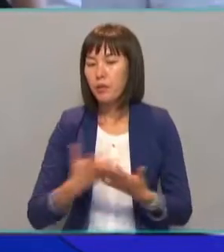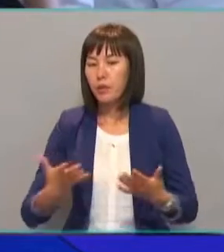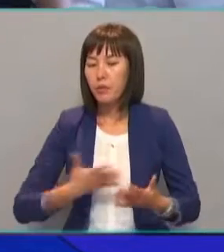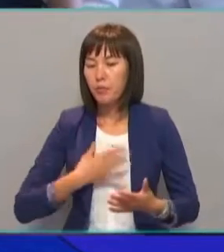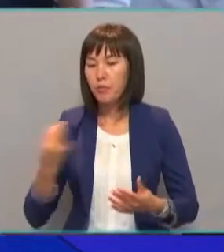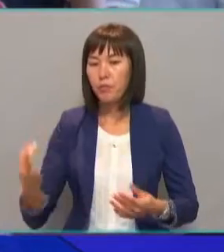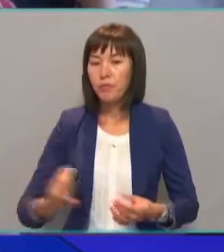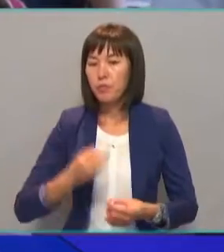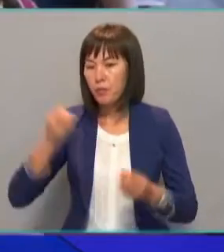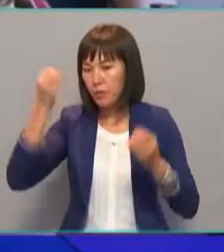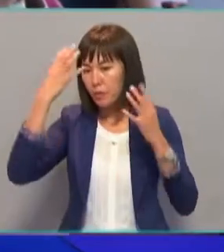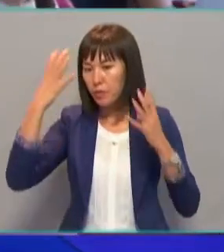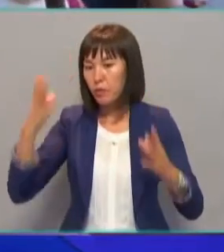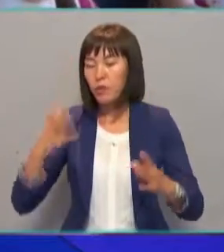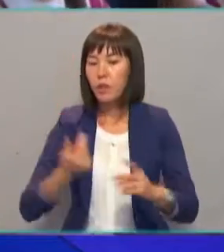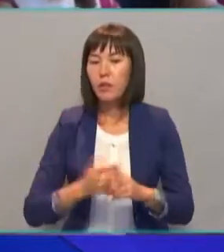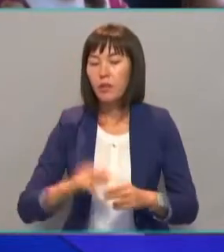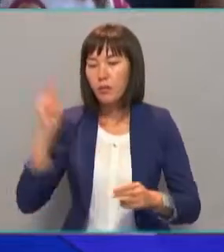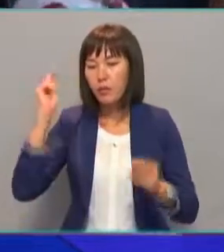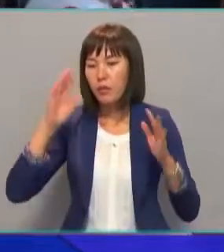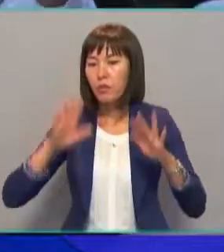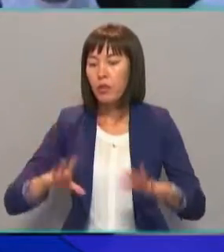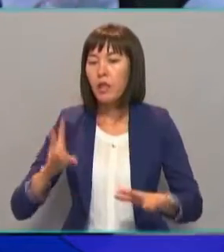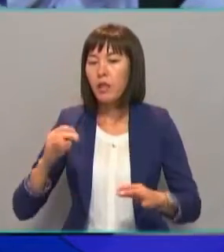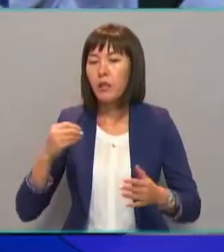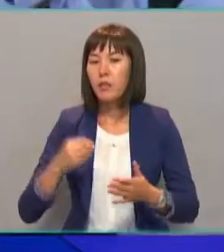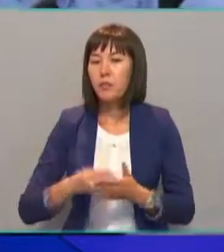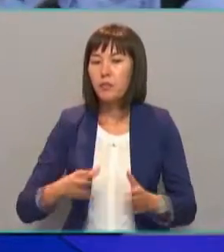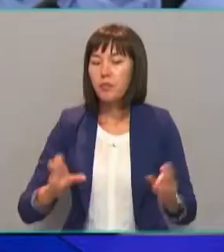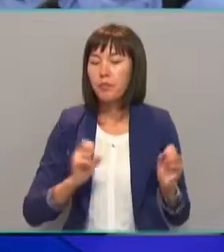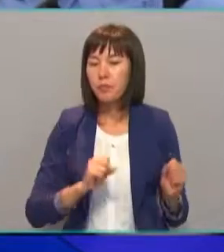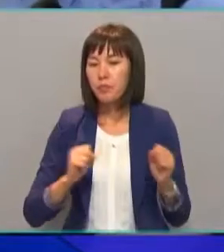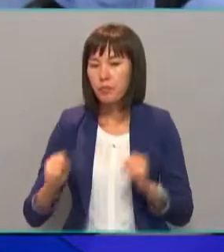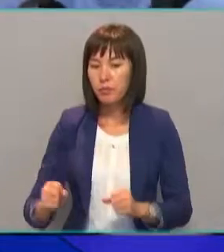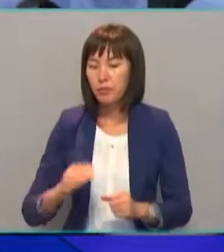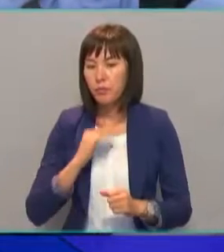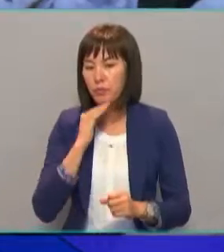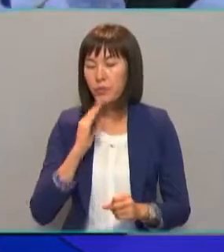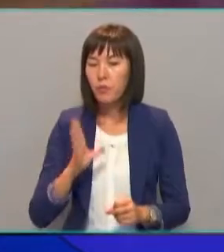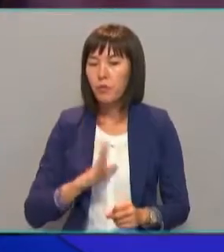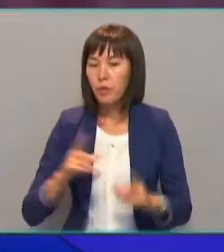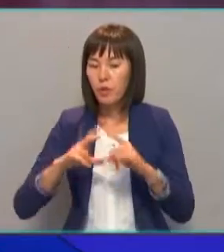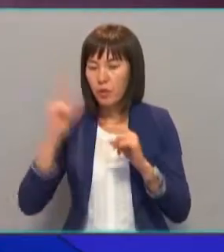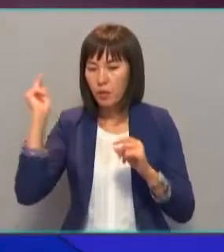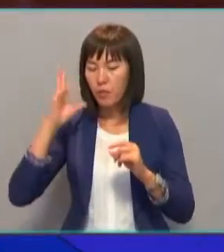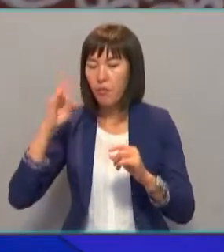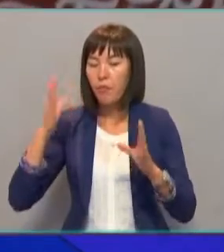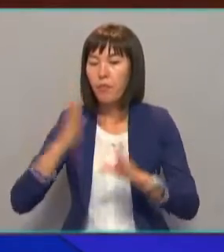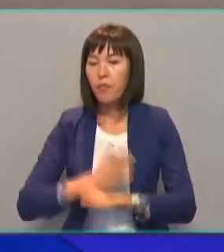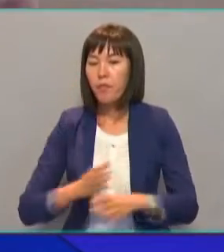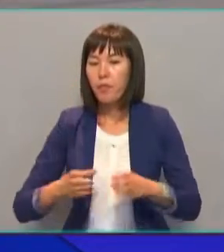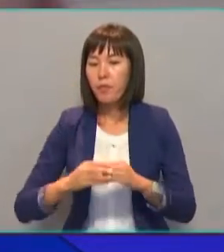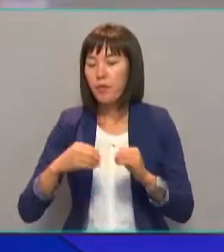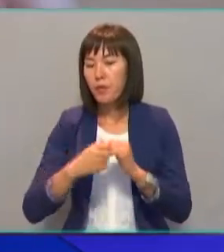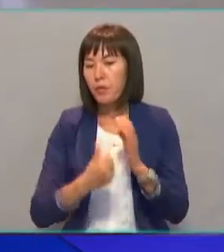біздің тарихымыз бен мәдениетіміз. Аталмыш білім ұясында ұлттық құндылықтарымызды сақтауға зор мән берілген. Мектептің ұлт саз оркестрі